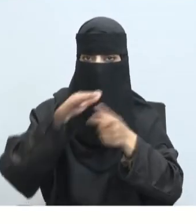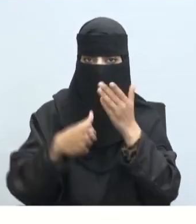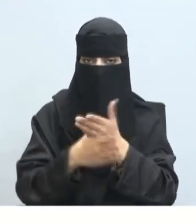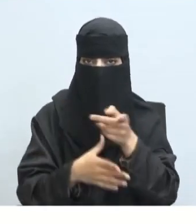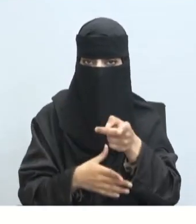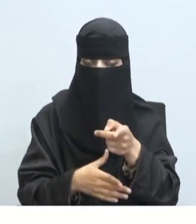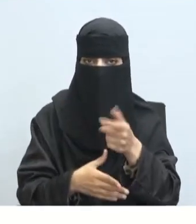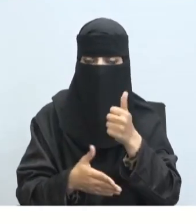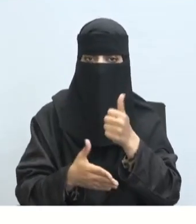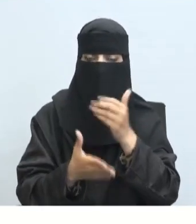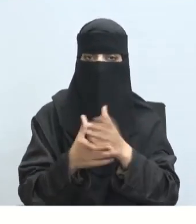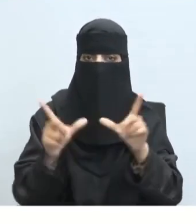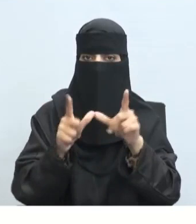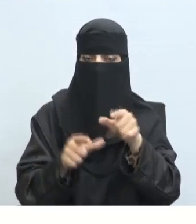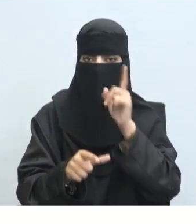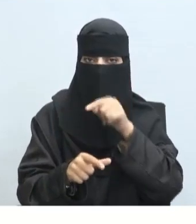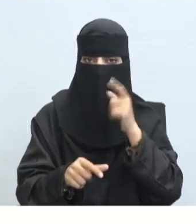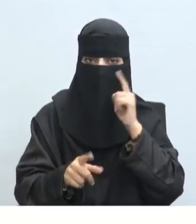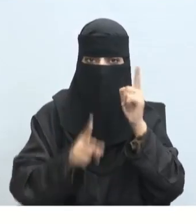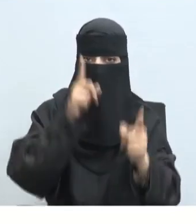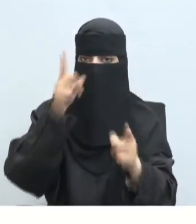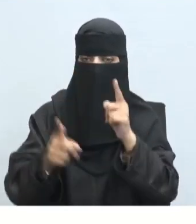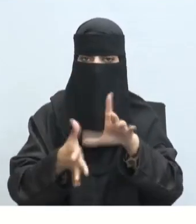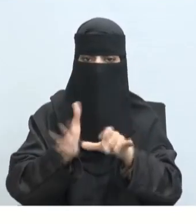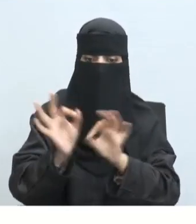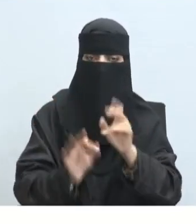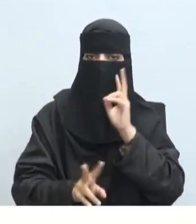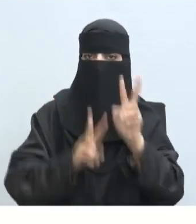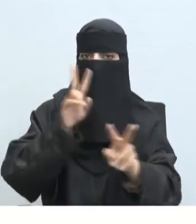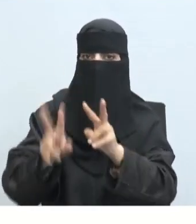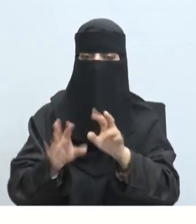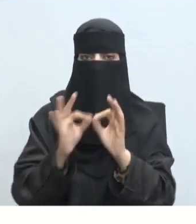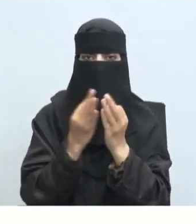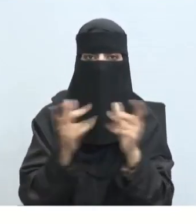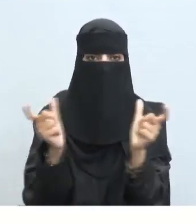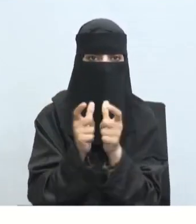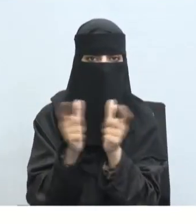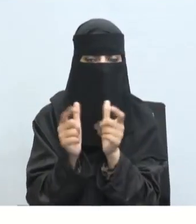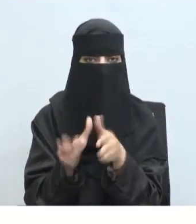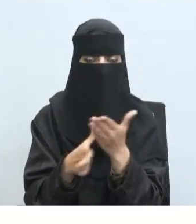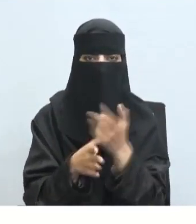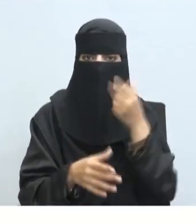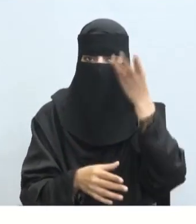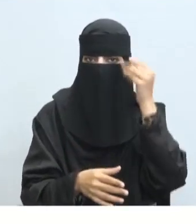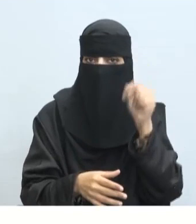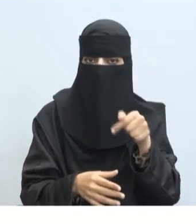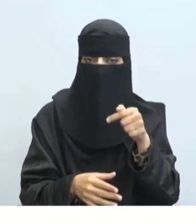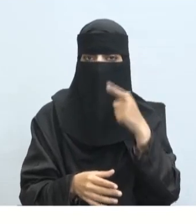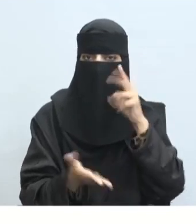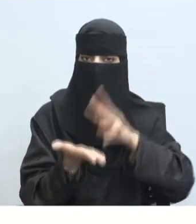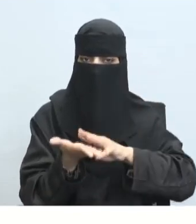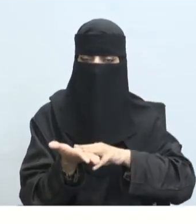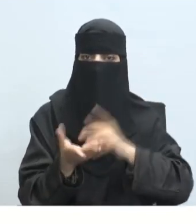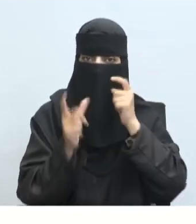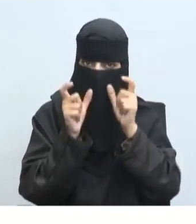بما انه رئيس لهذه اللجنه اذا دوره القياده التخطيط الاجتماعات لابد ان يكون لديه الاداره لديه الخبره لديه التاثير